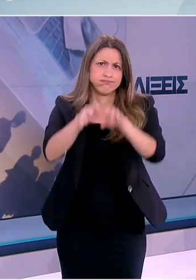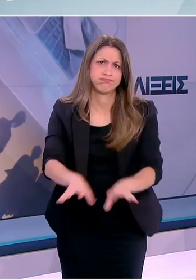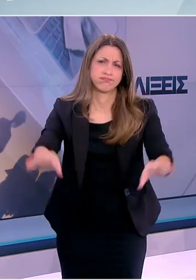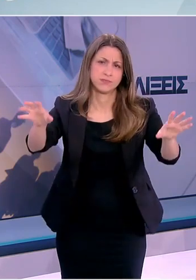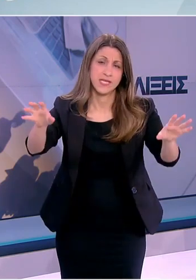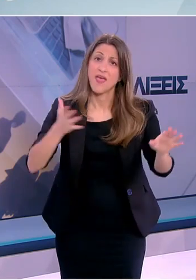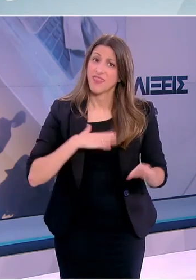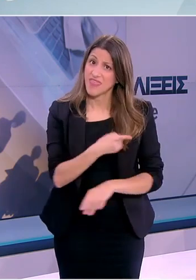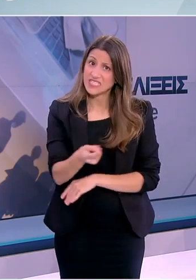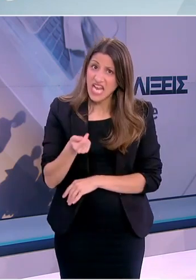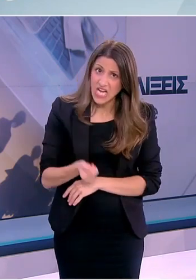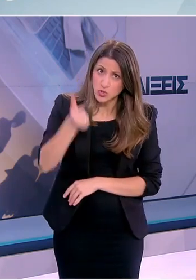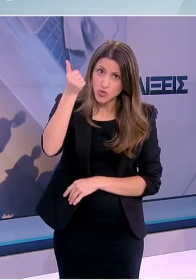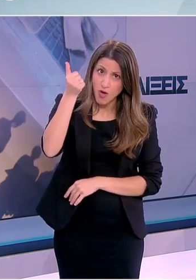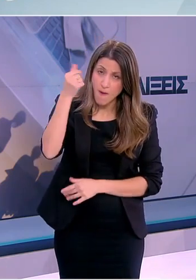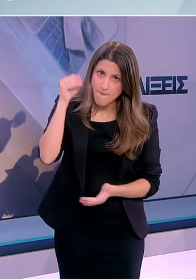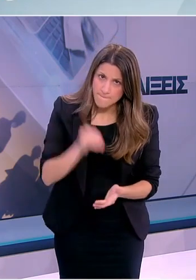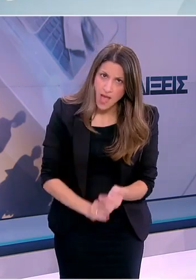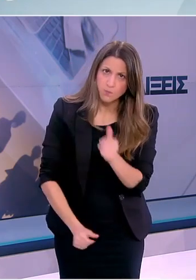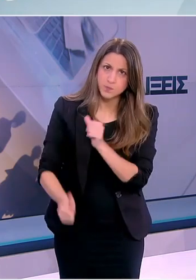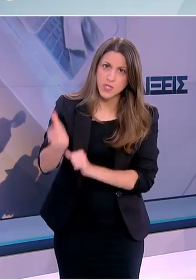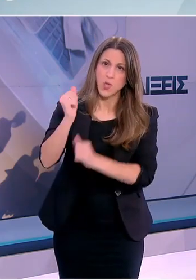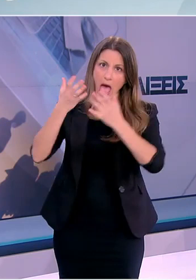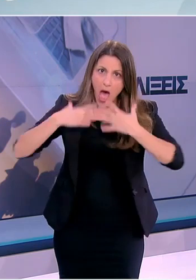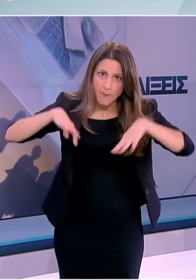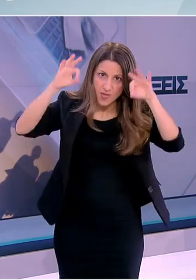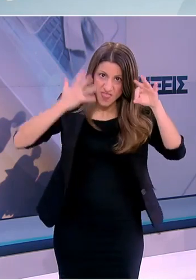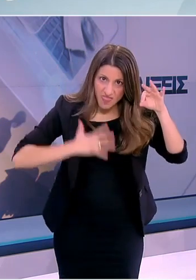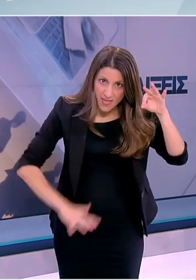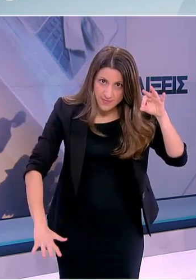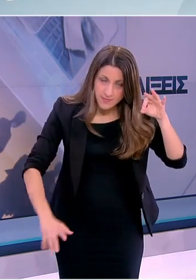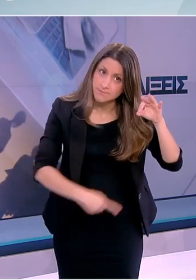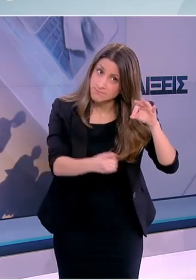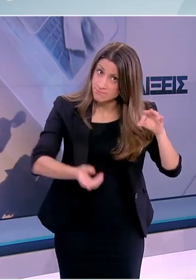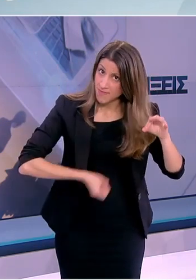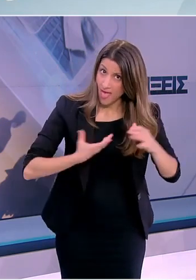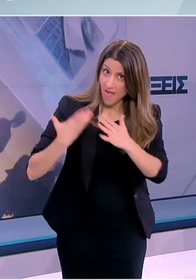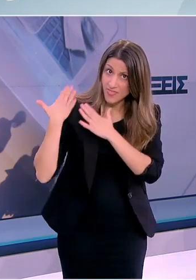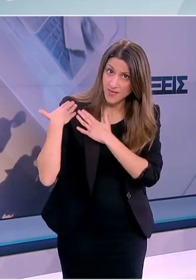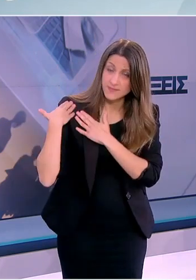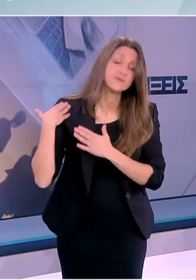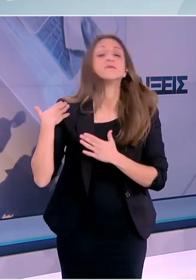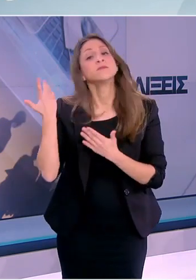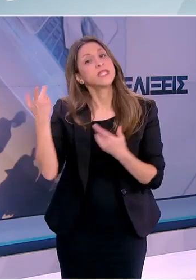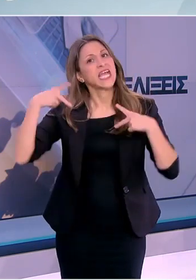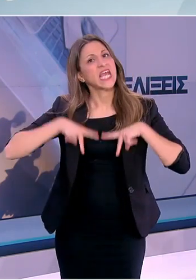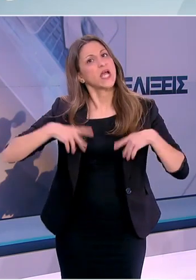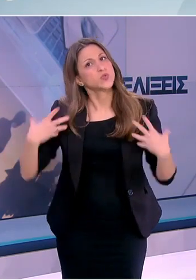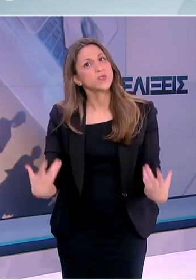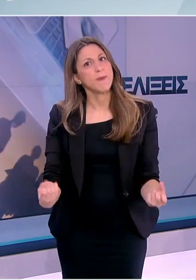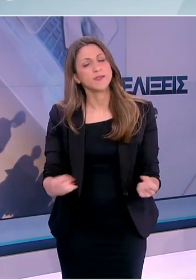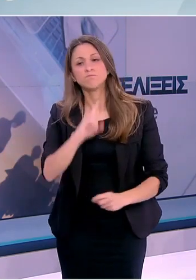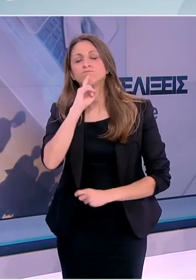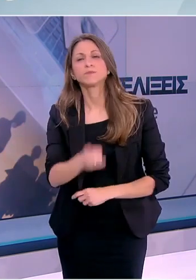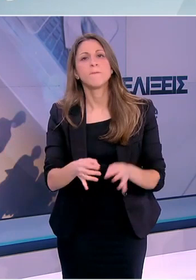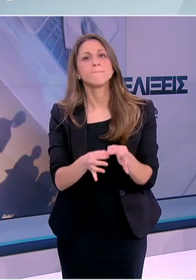θέλουν να ρισκάρουν να πάμε για όλα πάλι από την αρχή, ας αναλάβουν τις ευθύνες τους. Το κράτος είναι εδώ, όμως αυτό